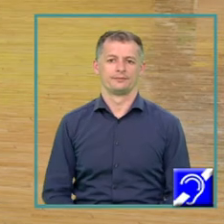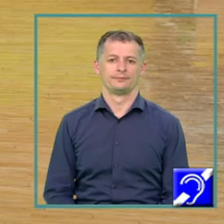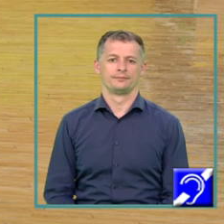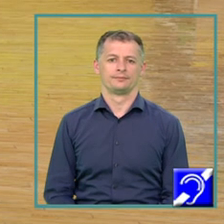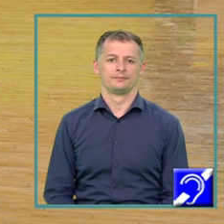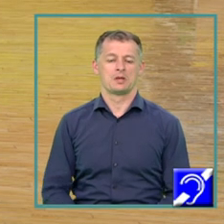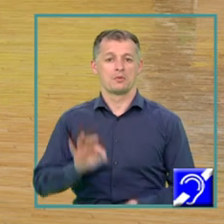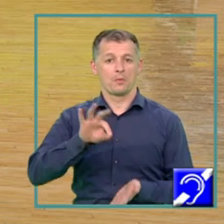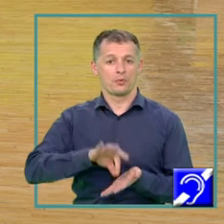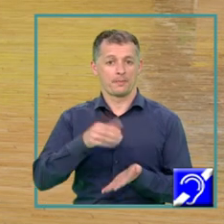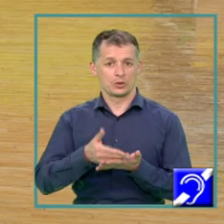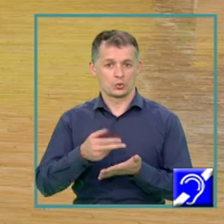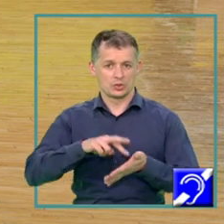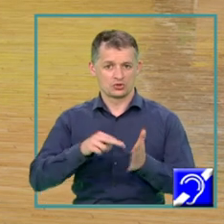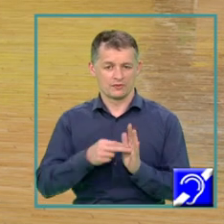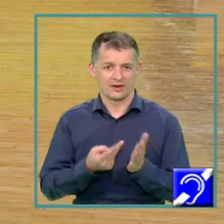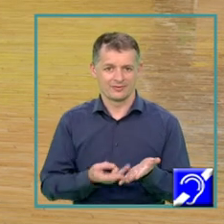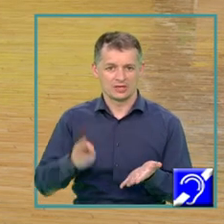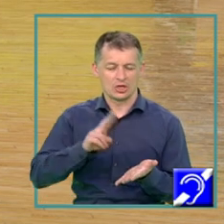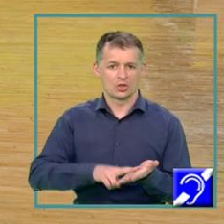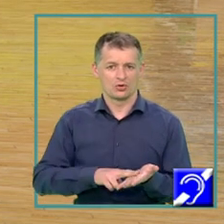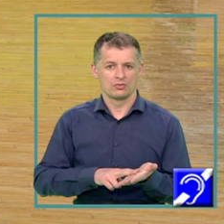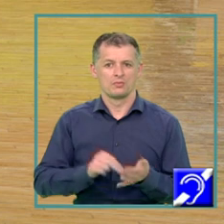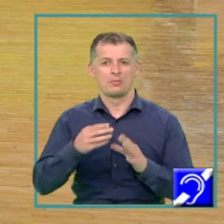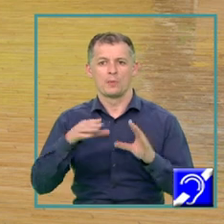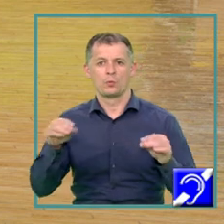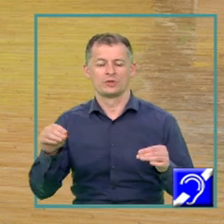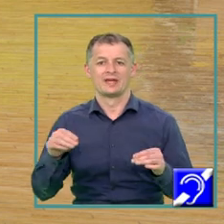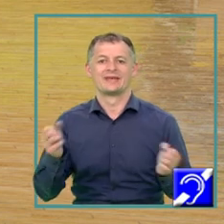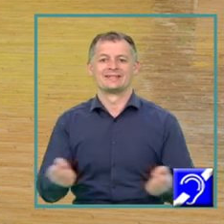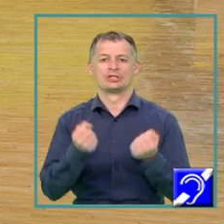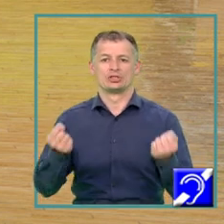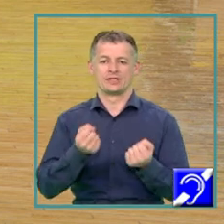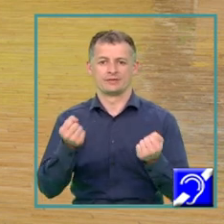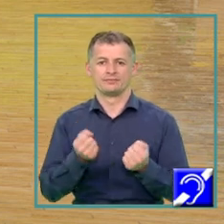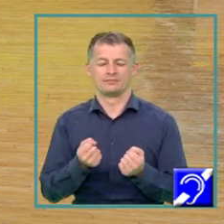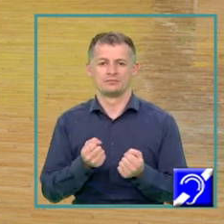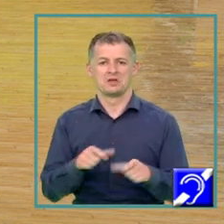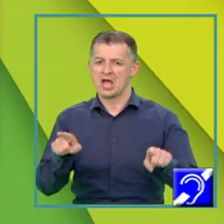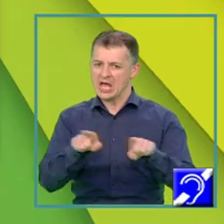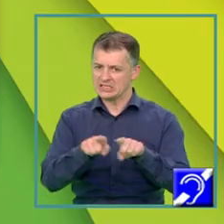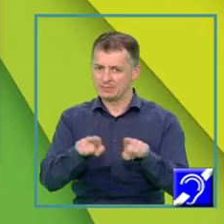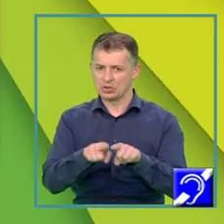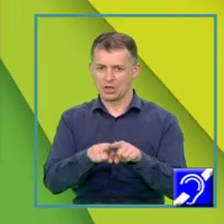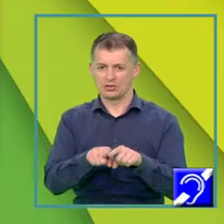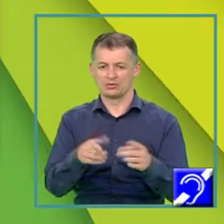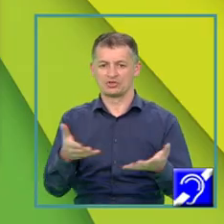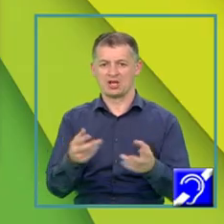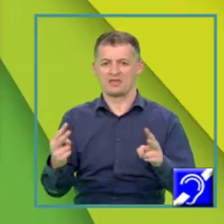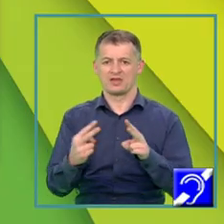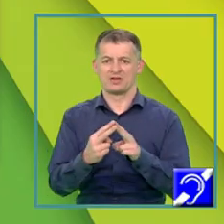propun spre rezolvare din nou o serie de exerciții asemănătoare cu cele întâlnite